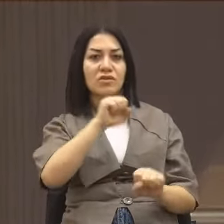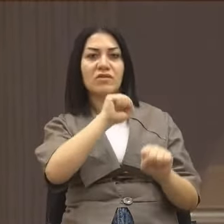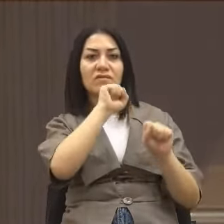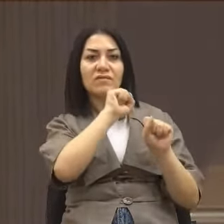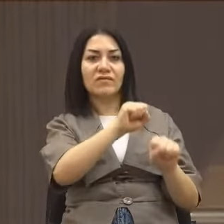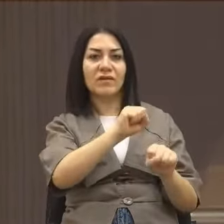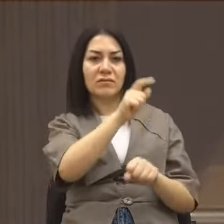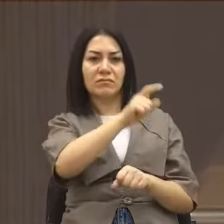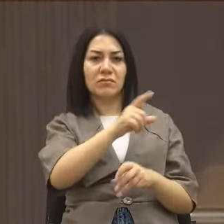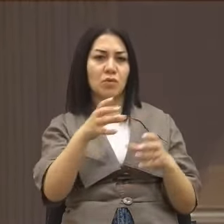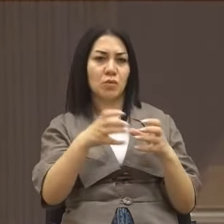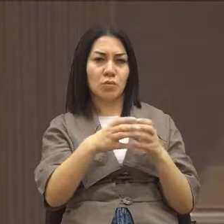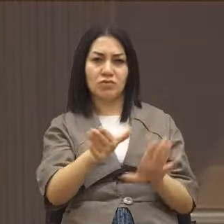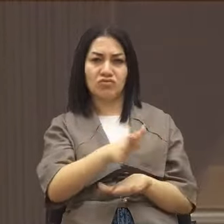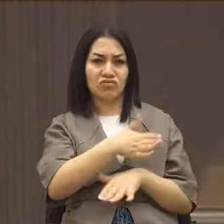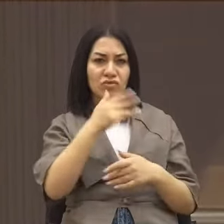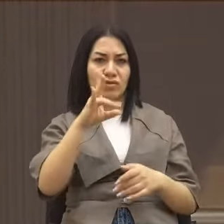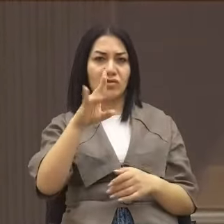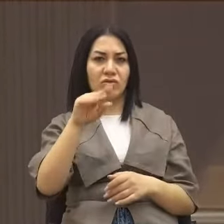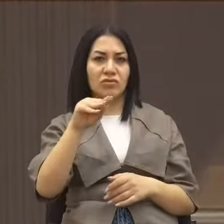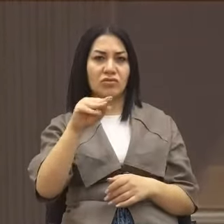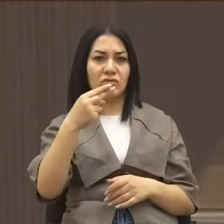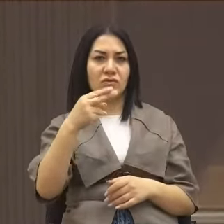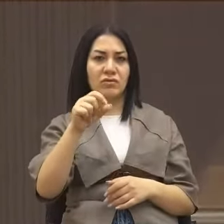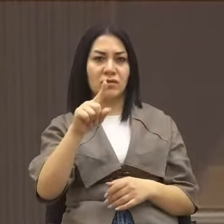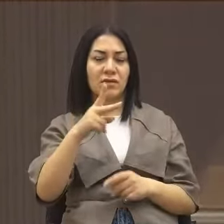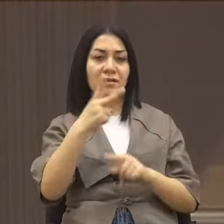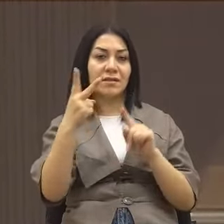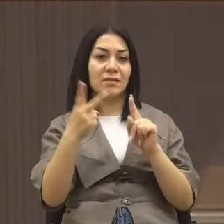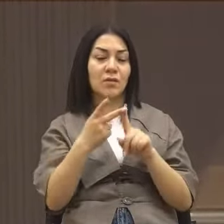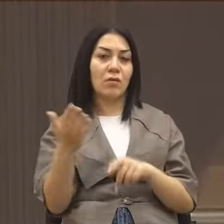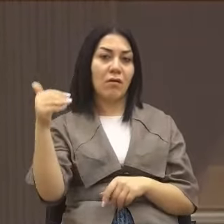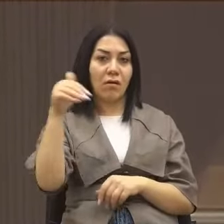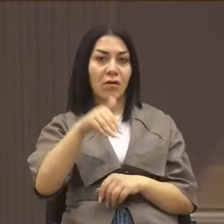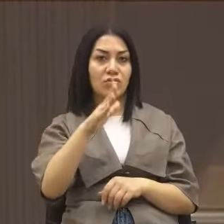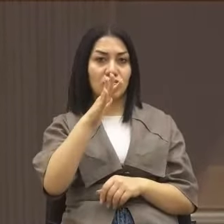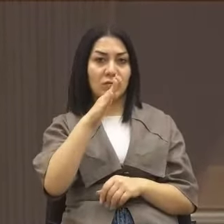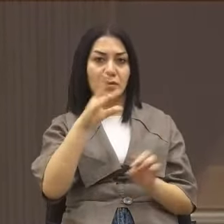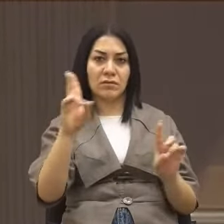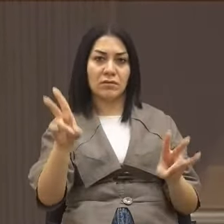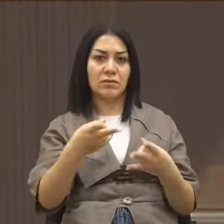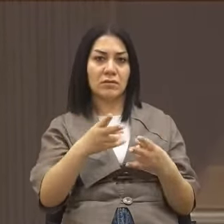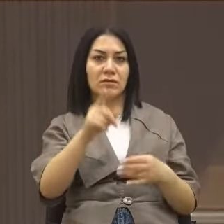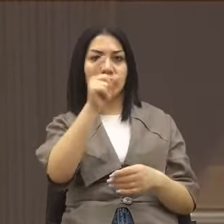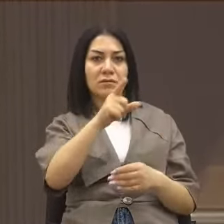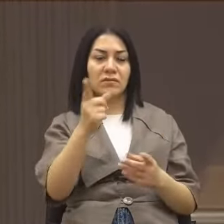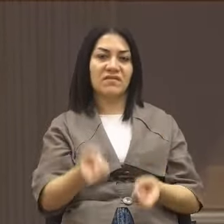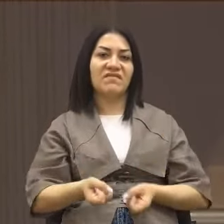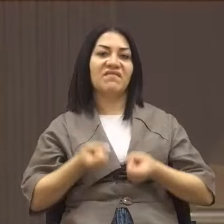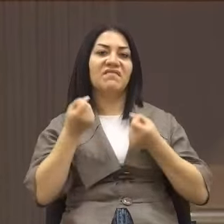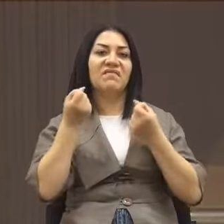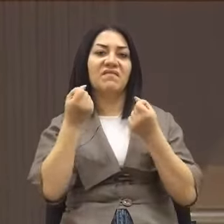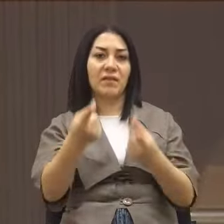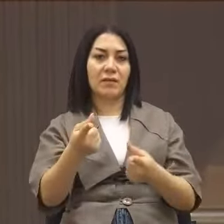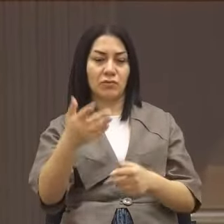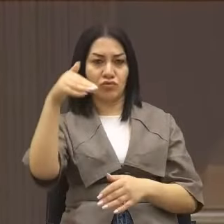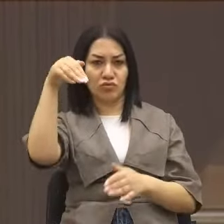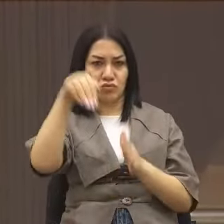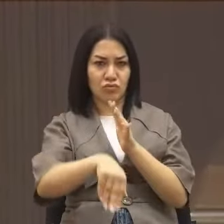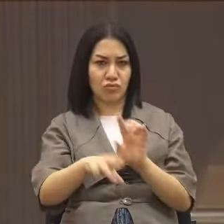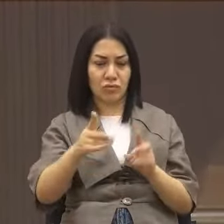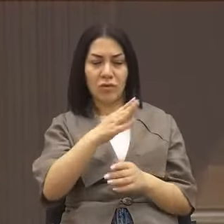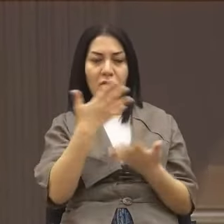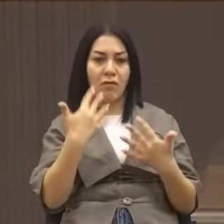չկան, եւ Նժդեհի երկրորդ գալստյան ժամանակ կարիք չի լինի նրանց նետել զորերը։ ուղղակի